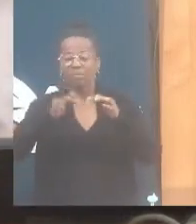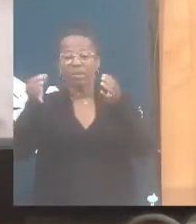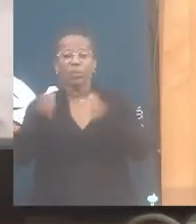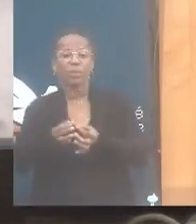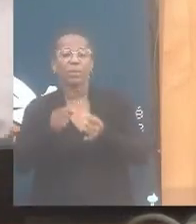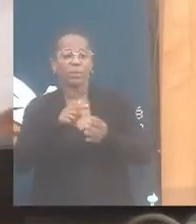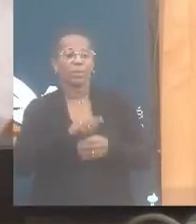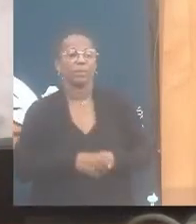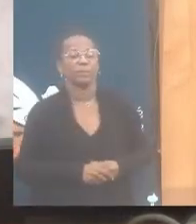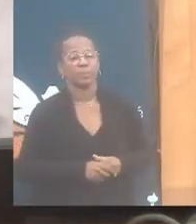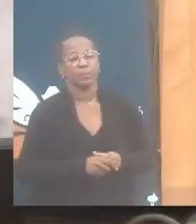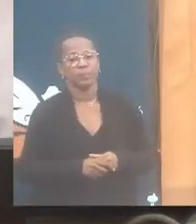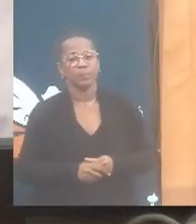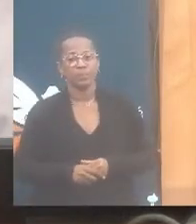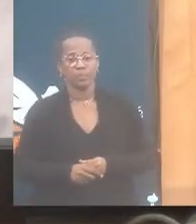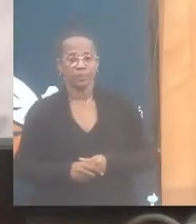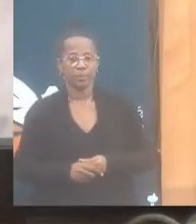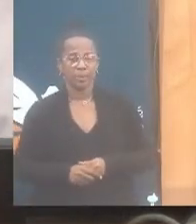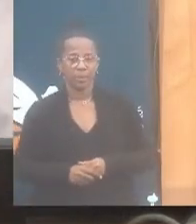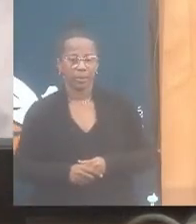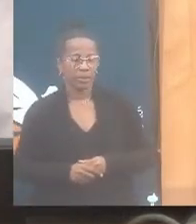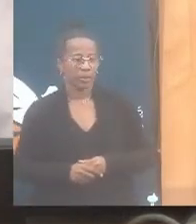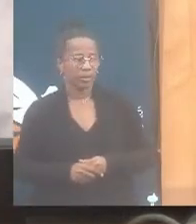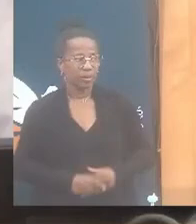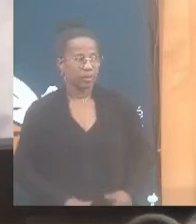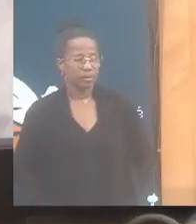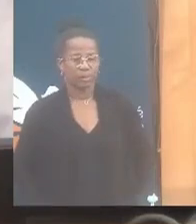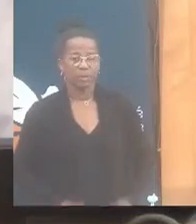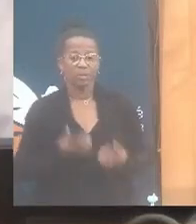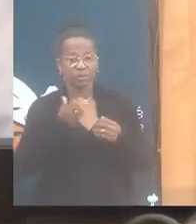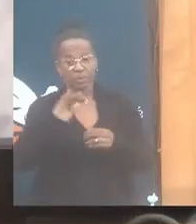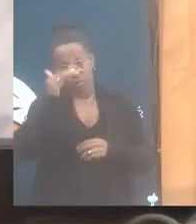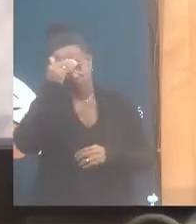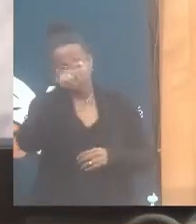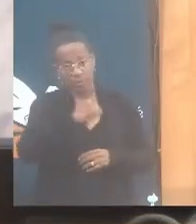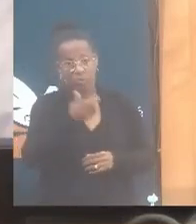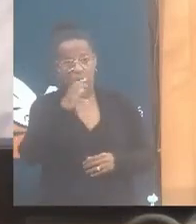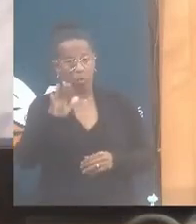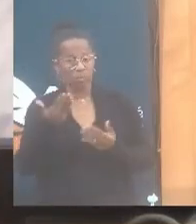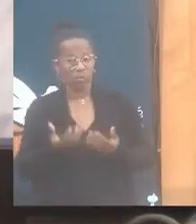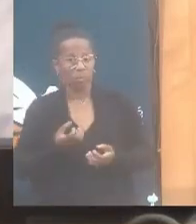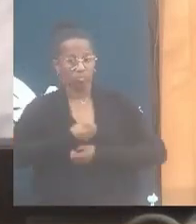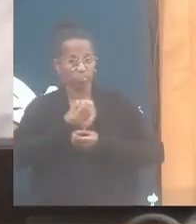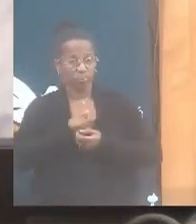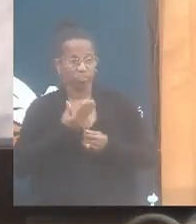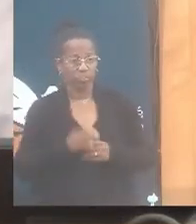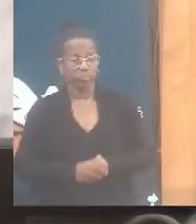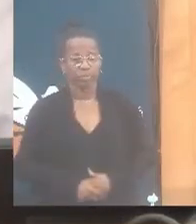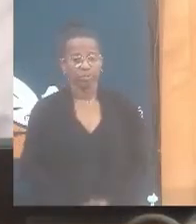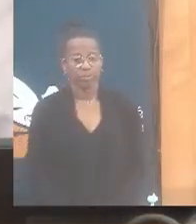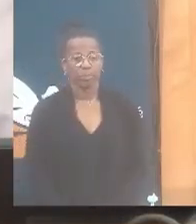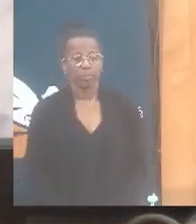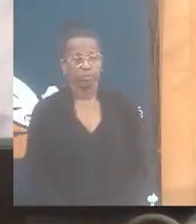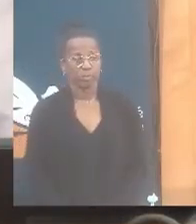Parole. Eh oui. Est-ce qu'il y a quelqu'un d'autre qui souhaite prendre la parole?